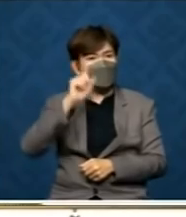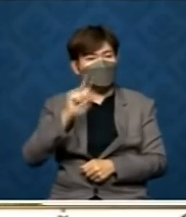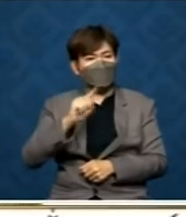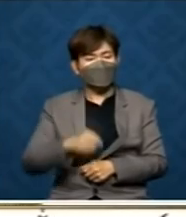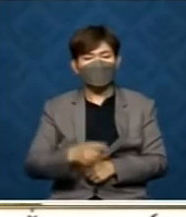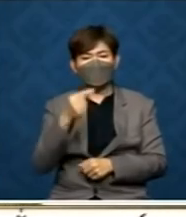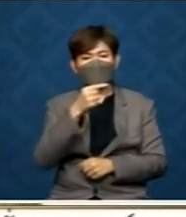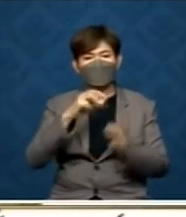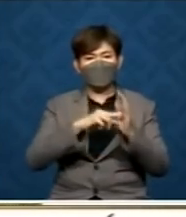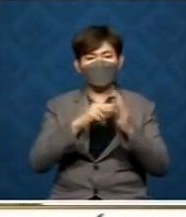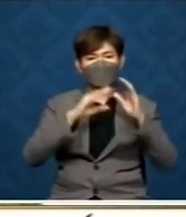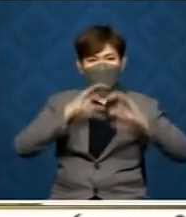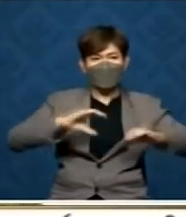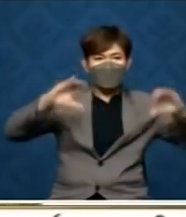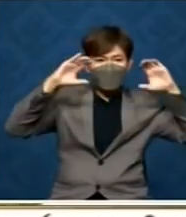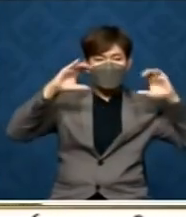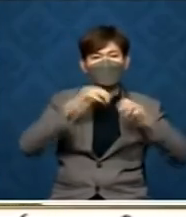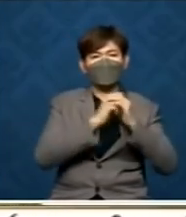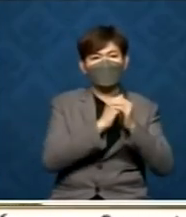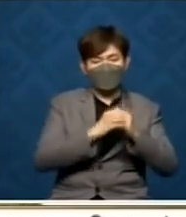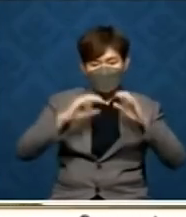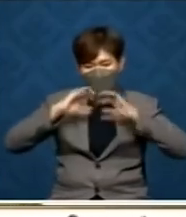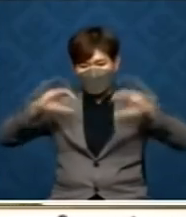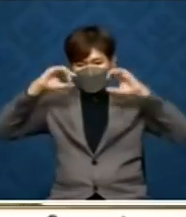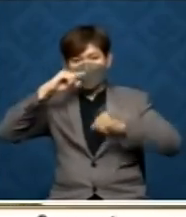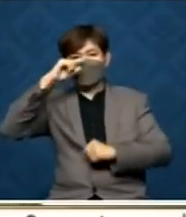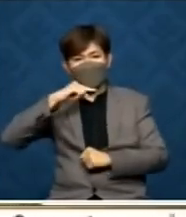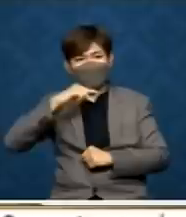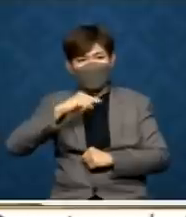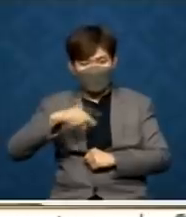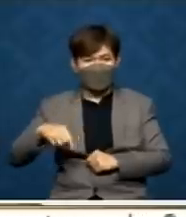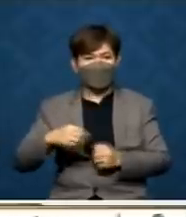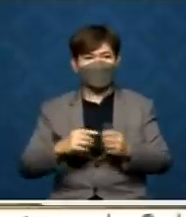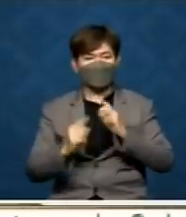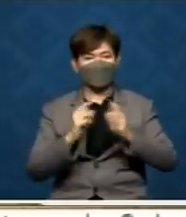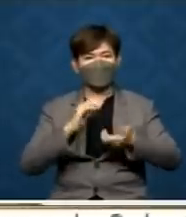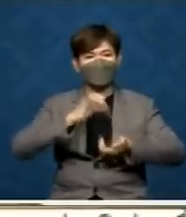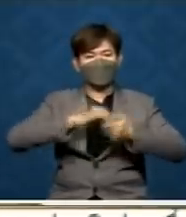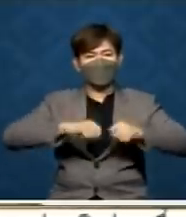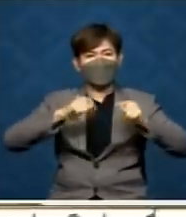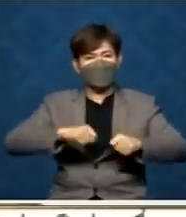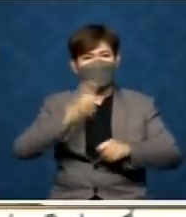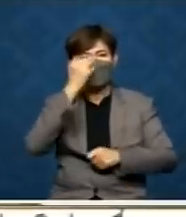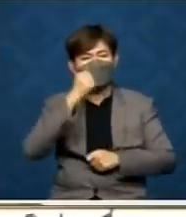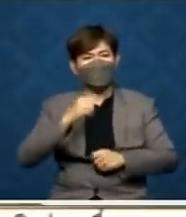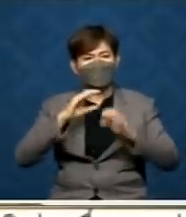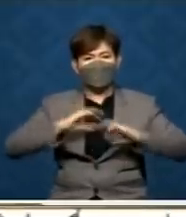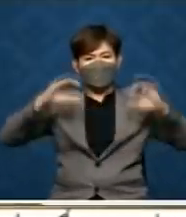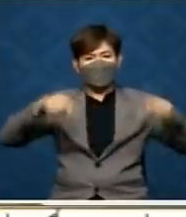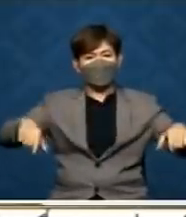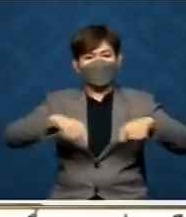แปลว่ารัฐบาลรัฐต่อรัฐรัฐบาลซื้อกันเองทำไมบอกว่าเป็นรัฐบาลซื้อกันเองตัวมันดู